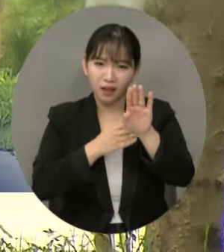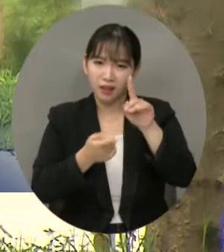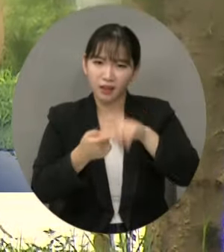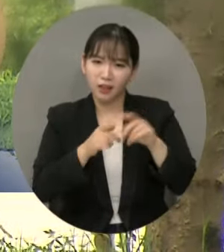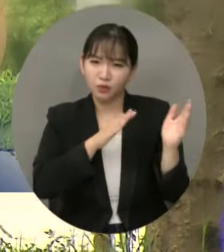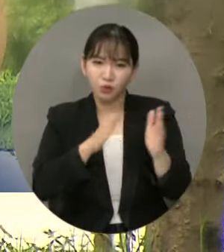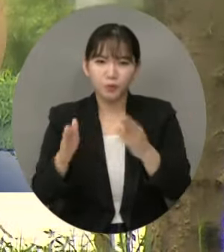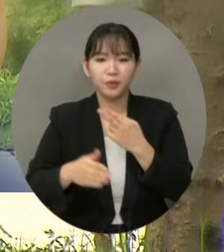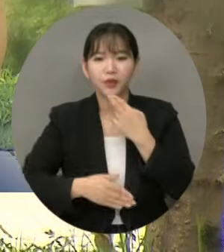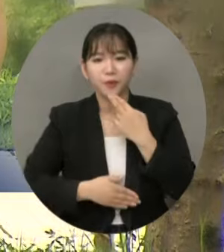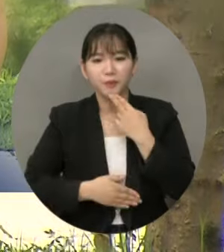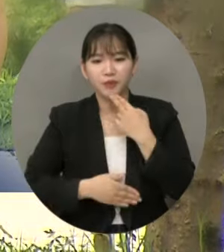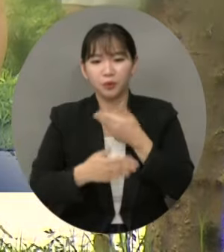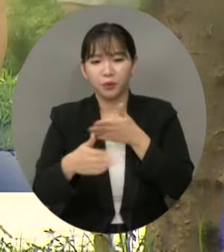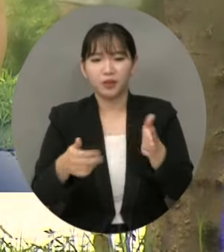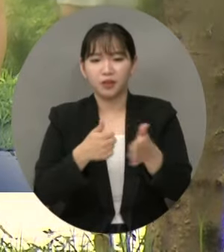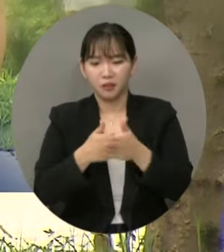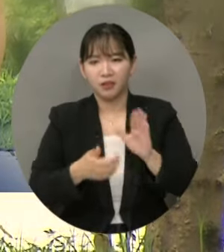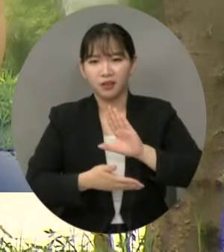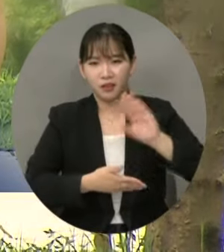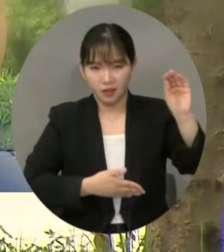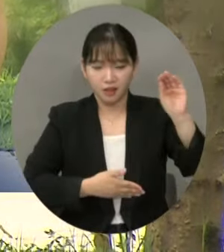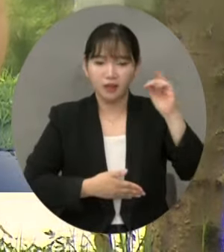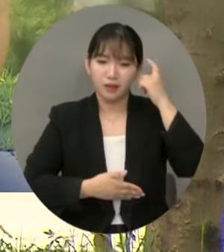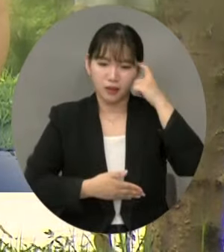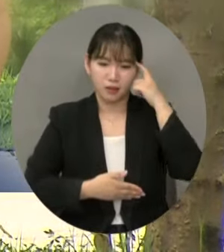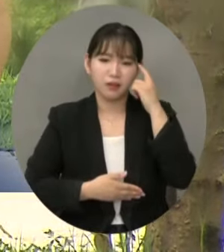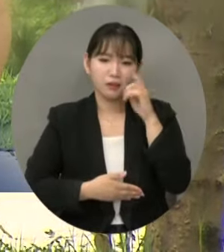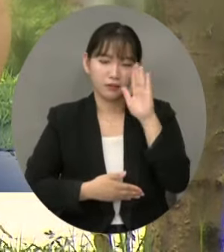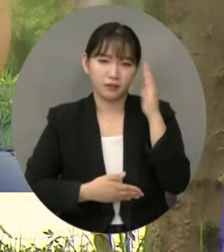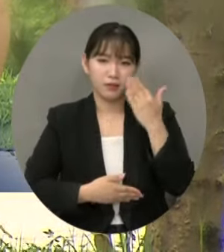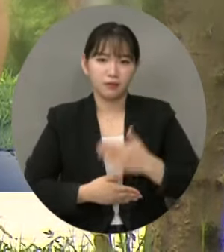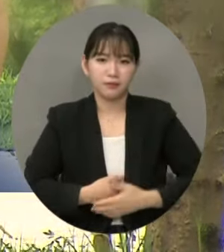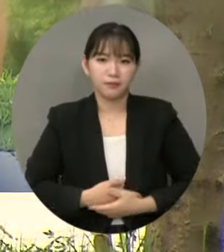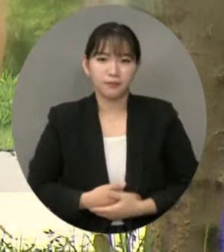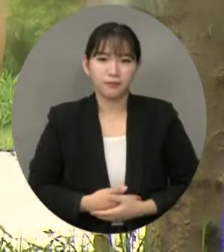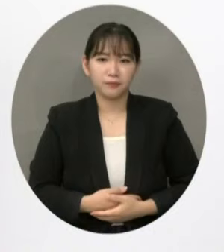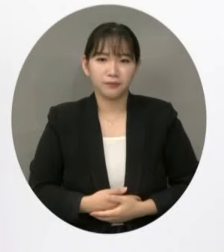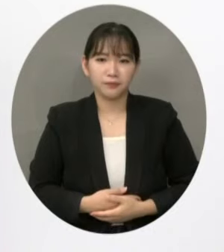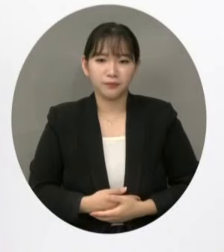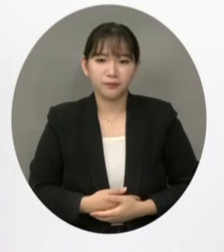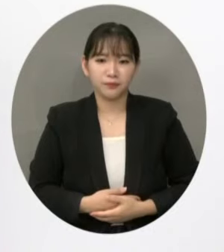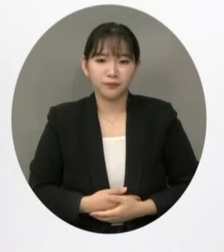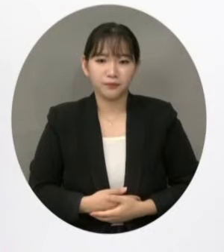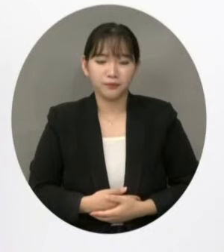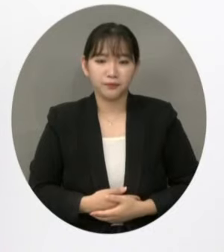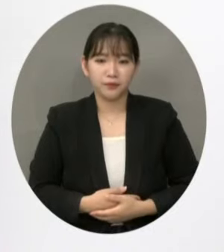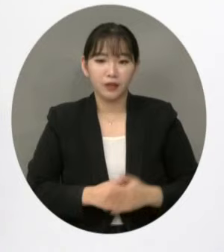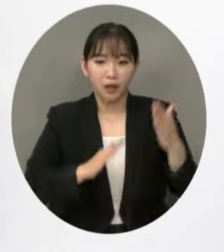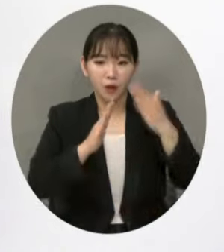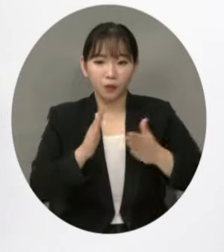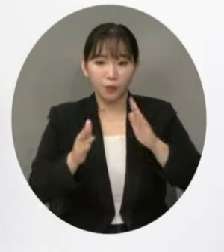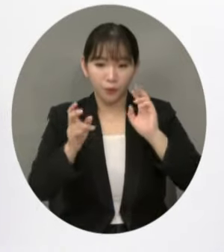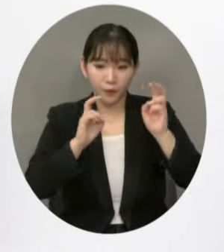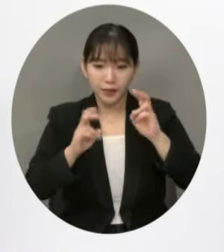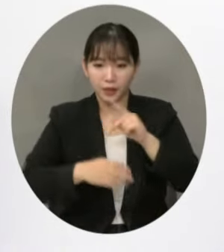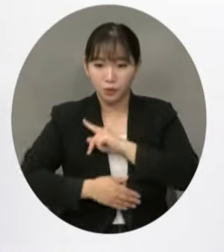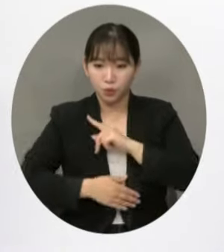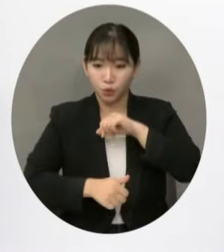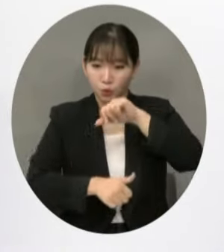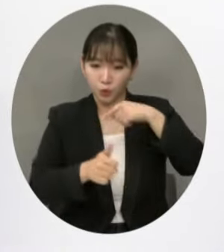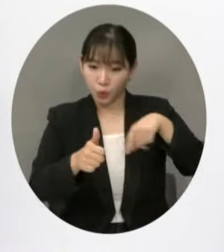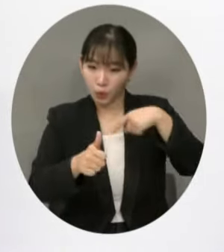그려보지 못하는 공간이기 때문에 이제 나가려고 하는 부분도 있죠. 공기업 노조는 교육